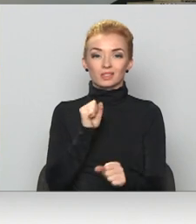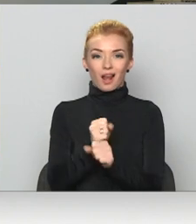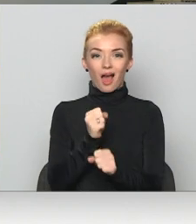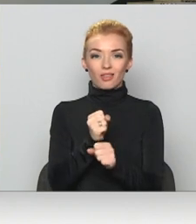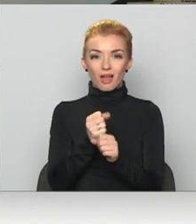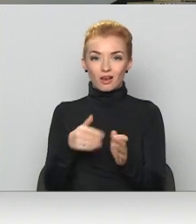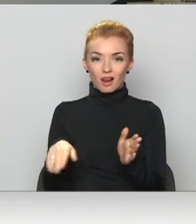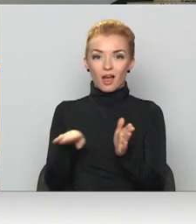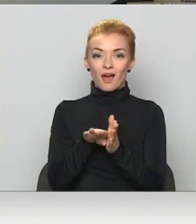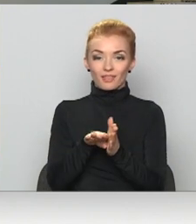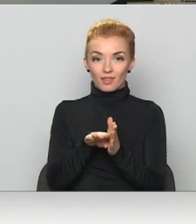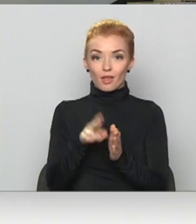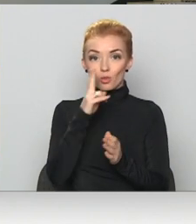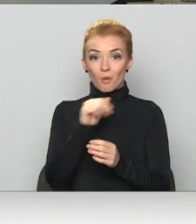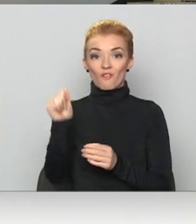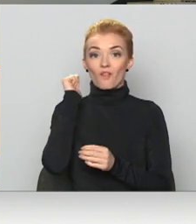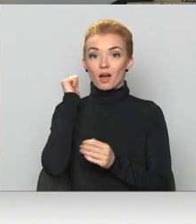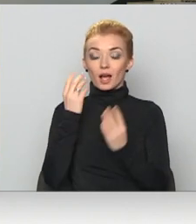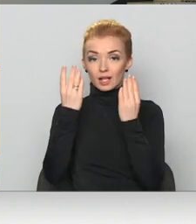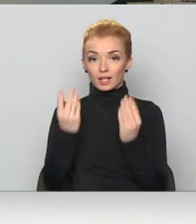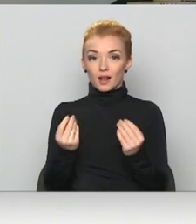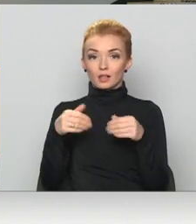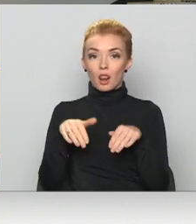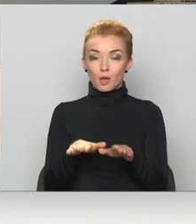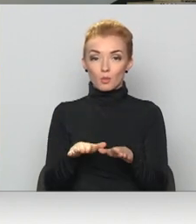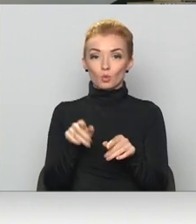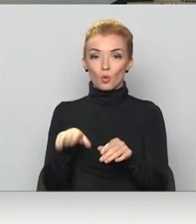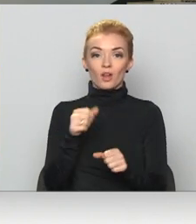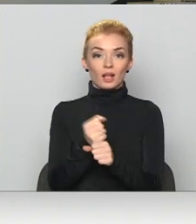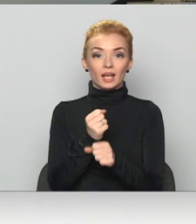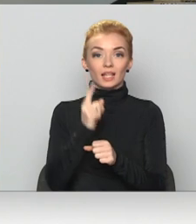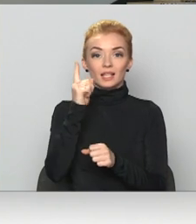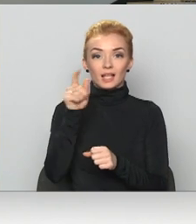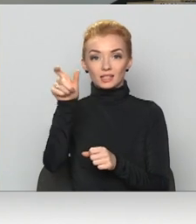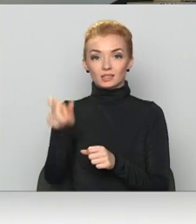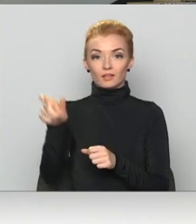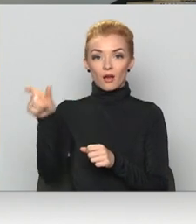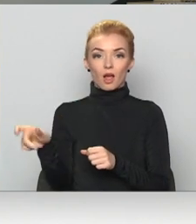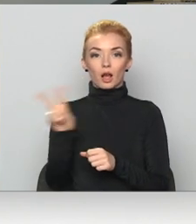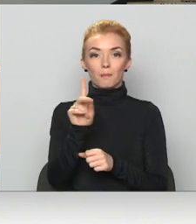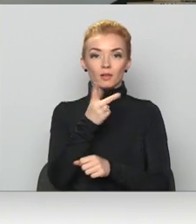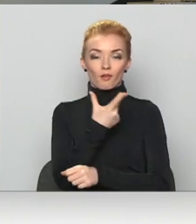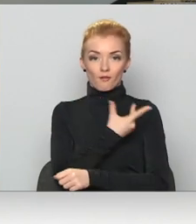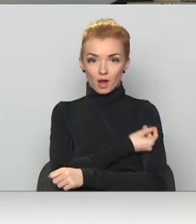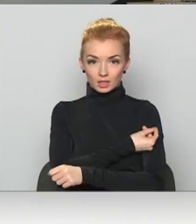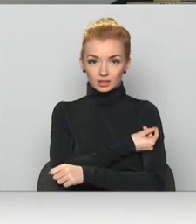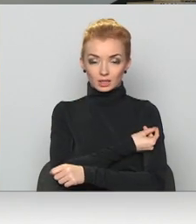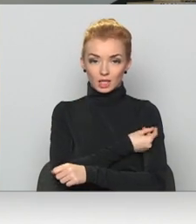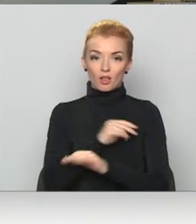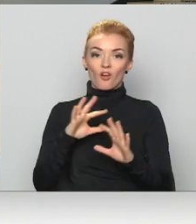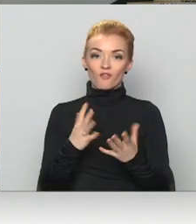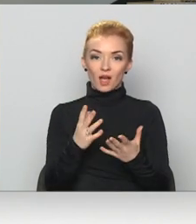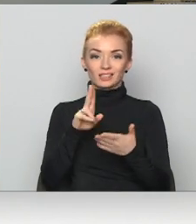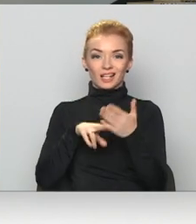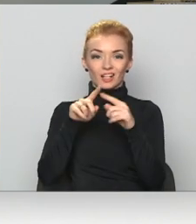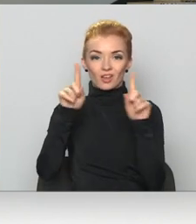klātienē, kā zināms no vakardienas lēmuma, to varēs darīt tikai tie cilvēki, kas ir vakcinēti pret COVID-19 vai